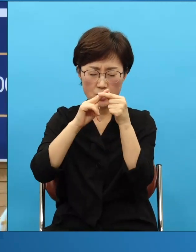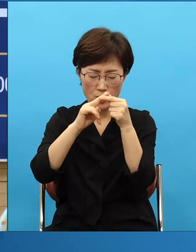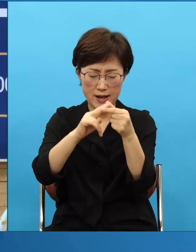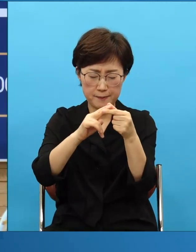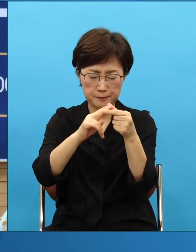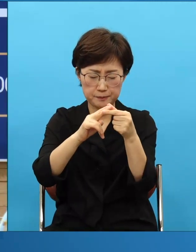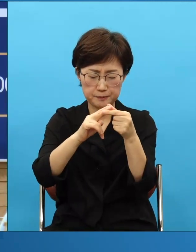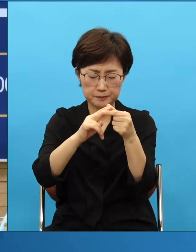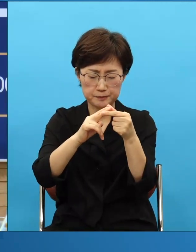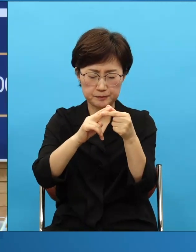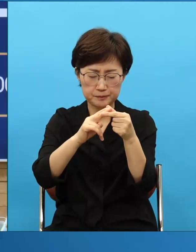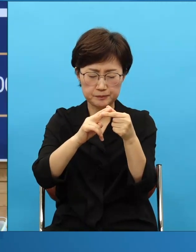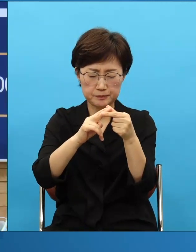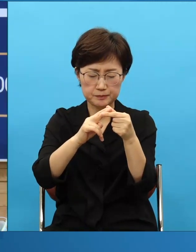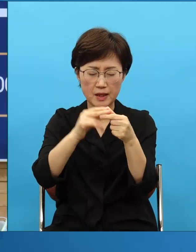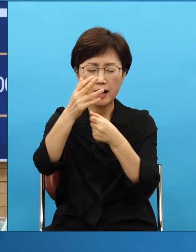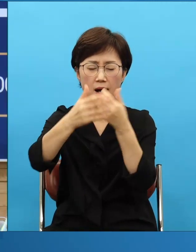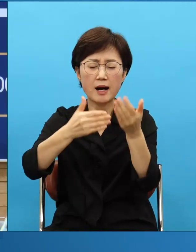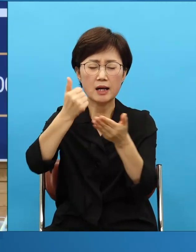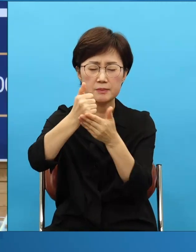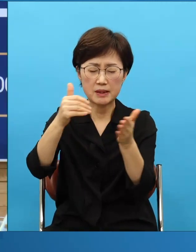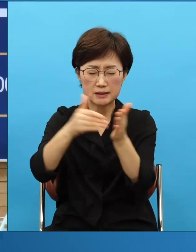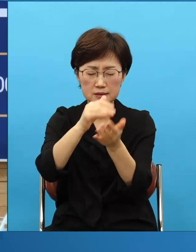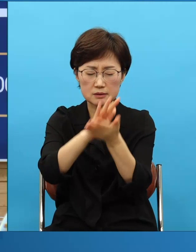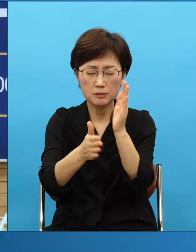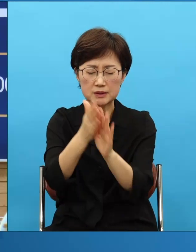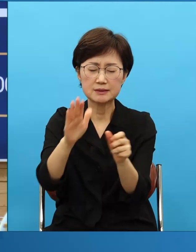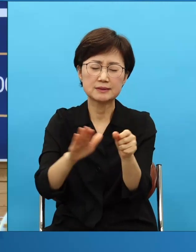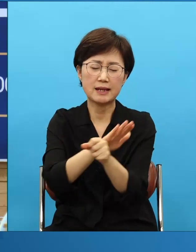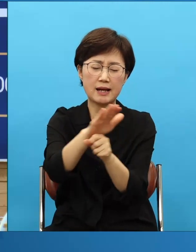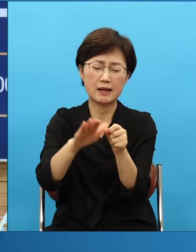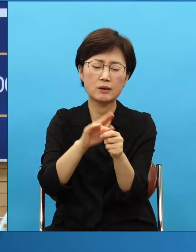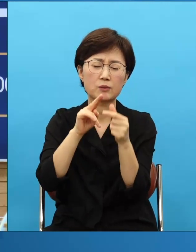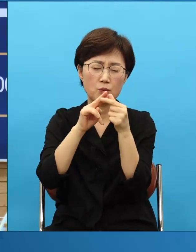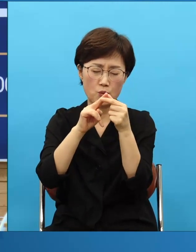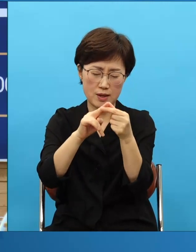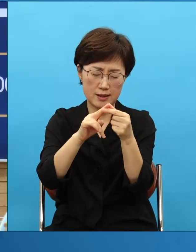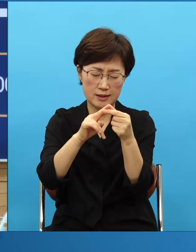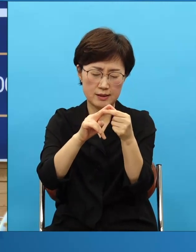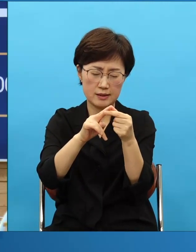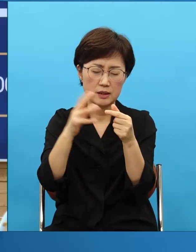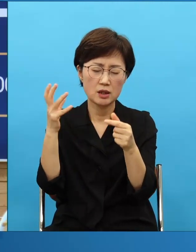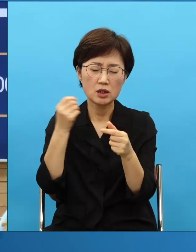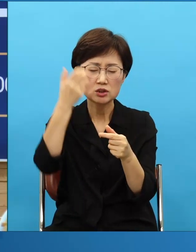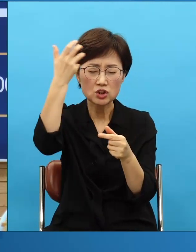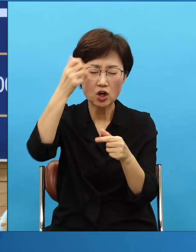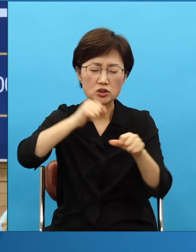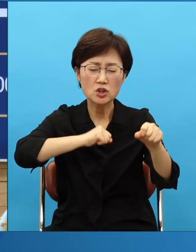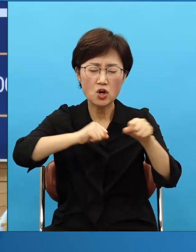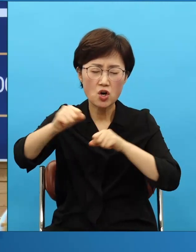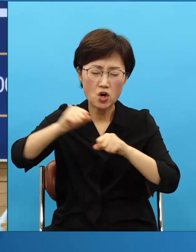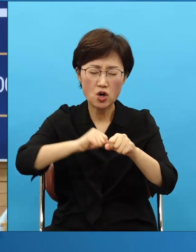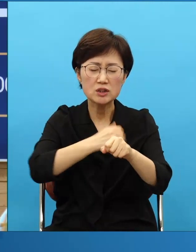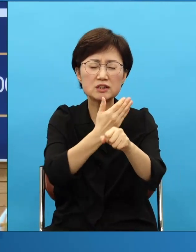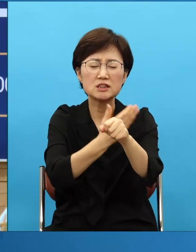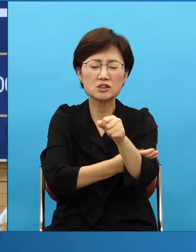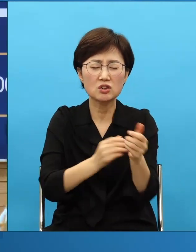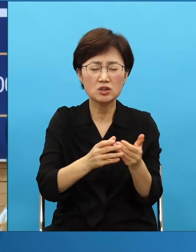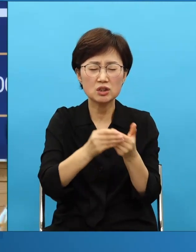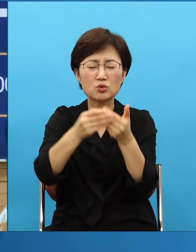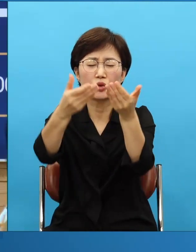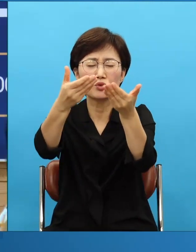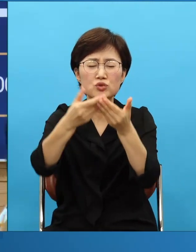Jesus Christ, who is the King of all kings, 하나님의 무한하신 and 사랑하심과 the never-ending love of our Father God, 성령님의 능력의 인도하심이 and